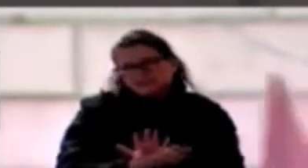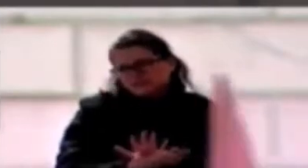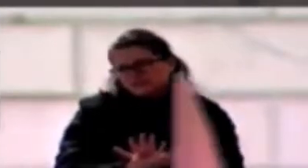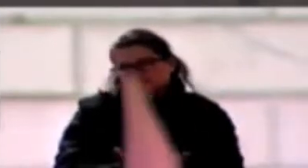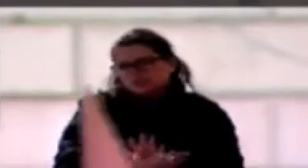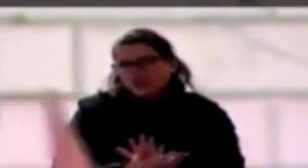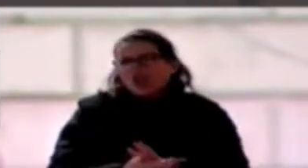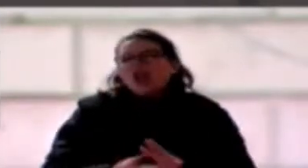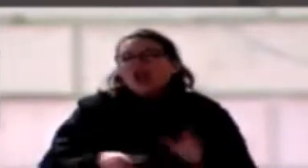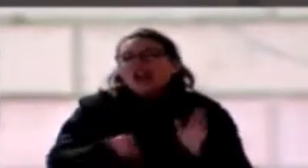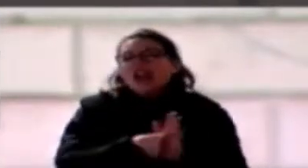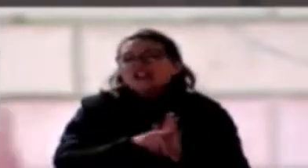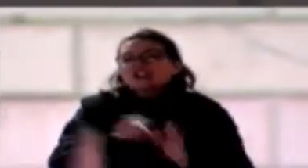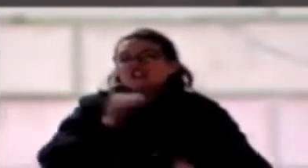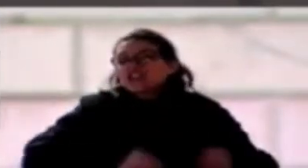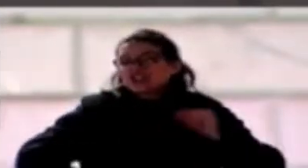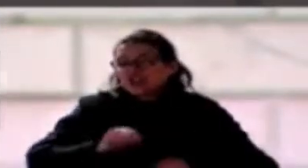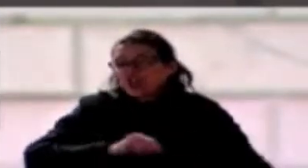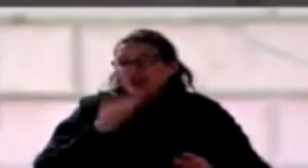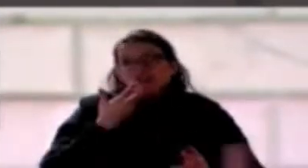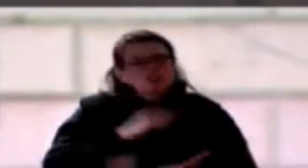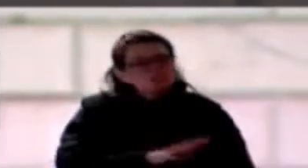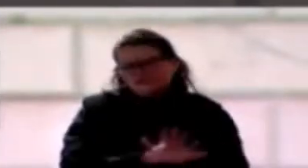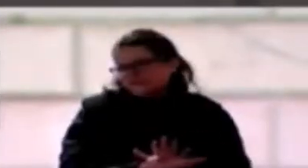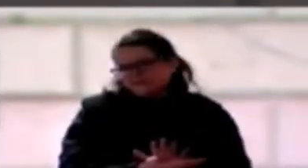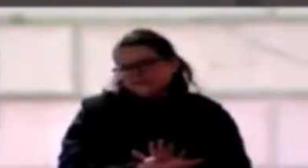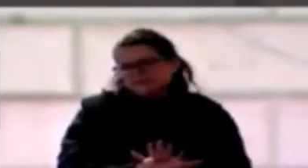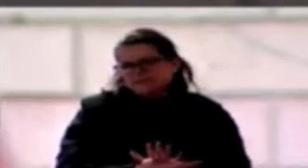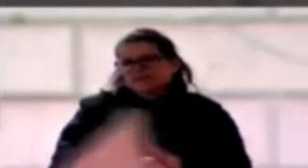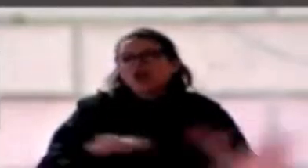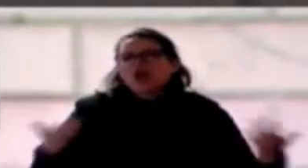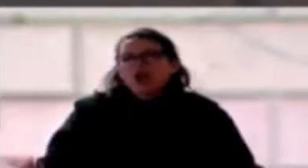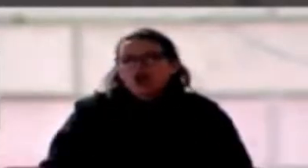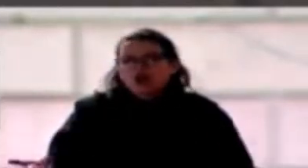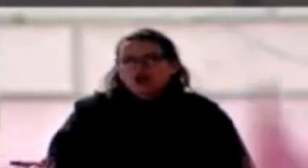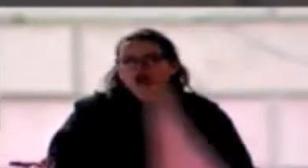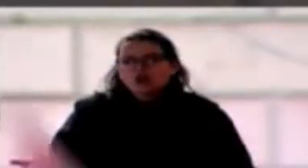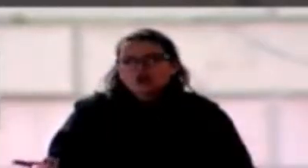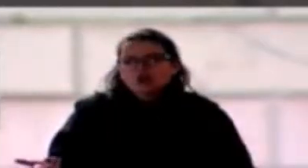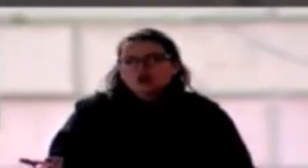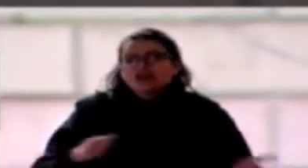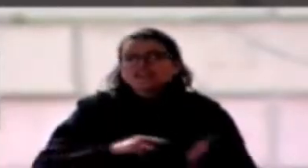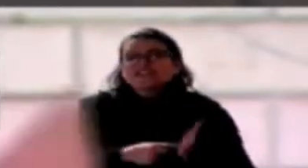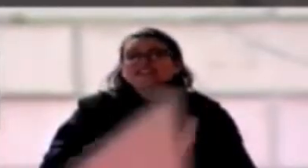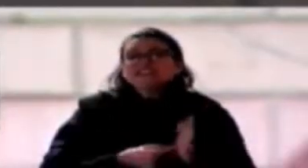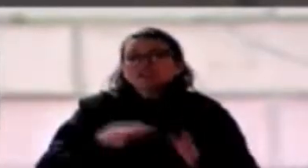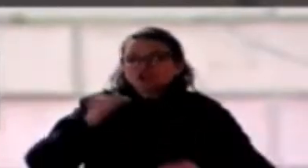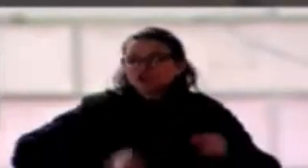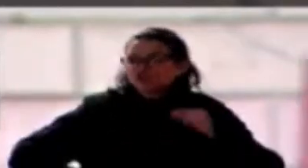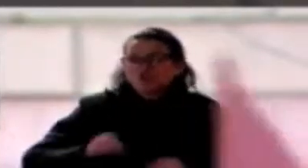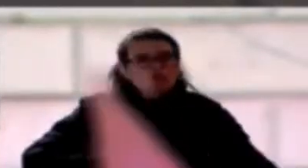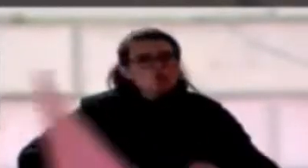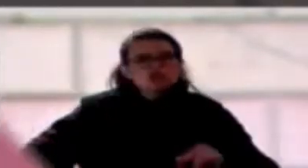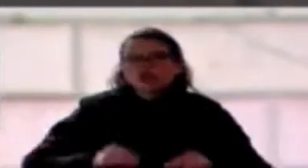e sicuramente questo farà sì che ancora una volta non ci venga ridato il diritto di voto, perché io vorrei che le piazze